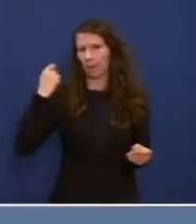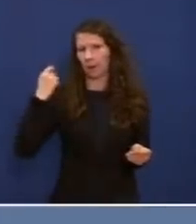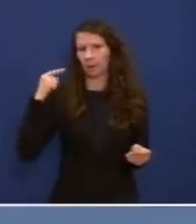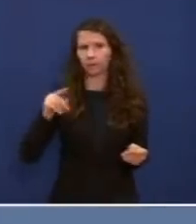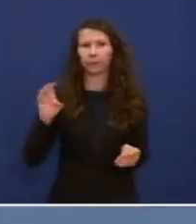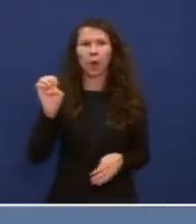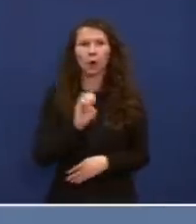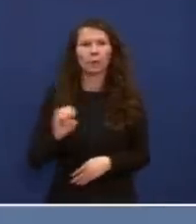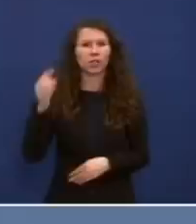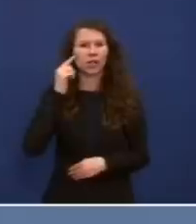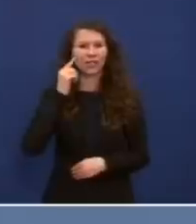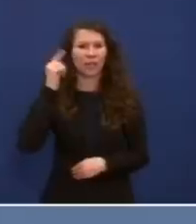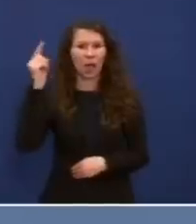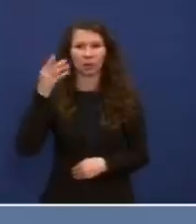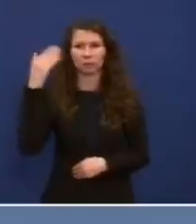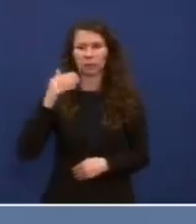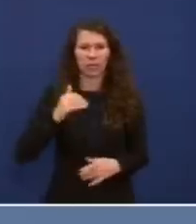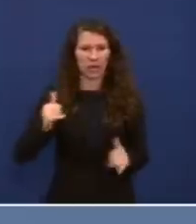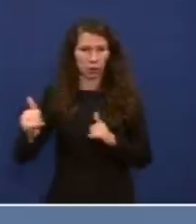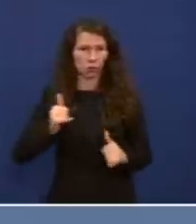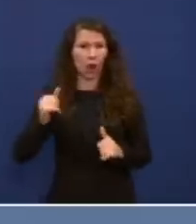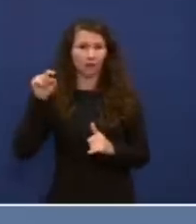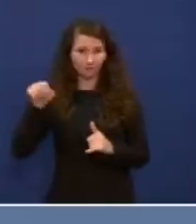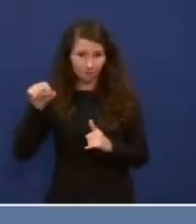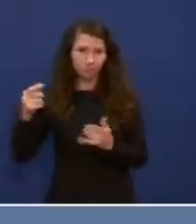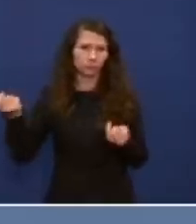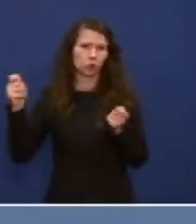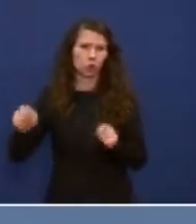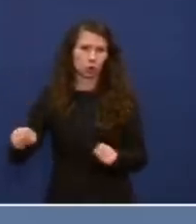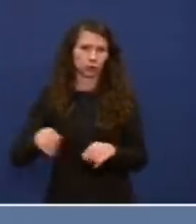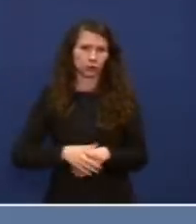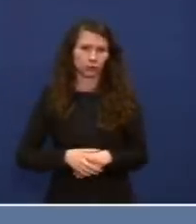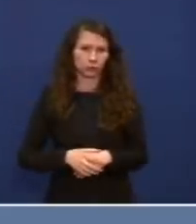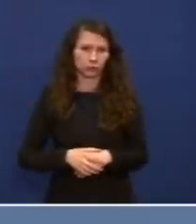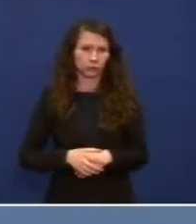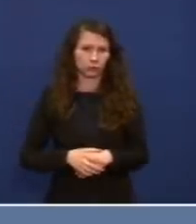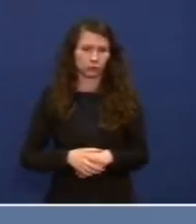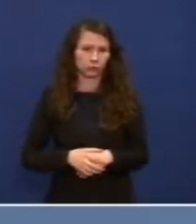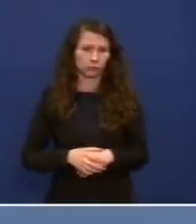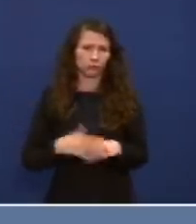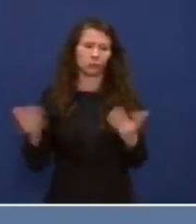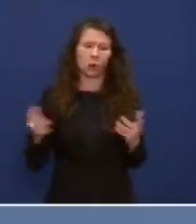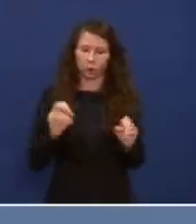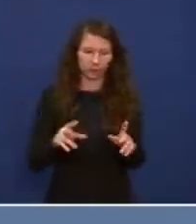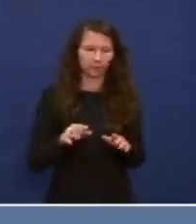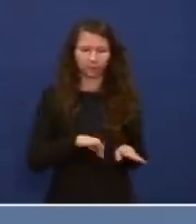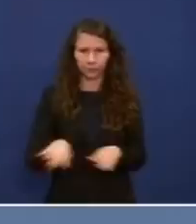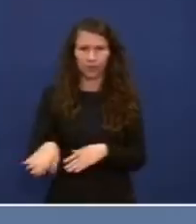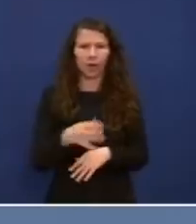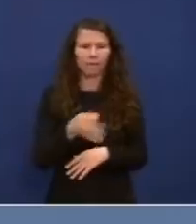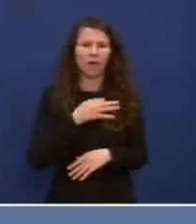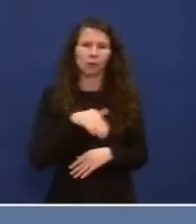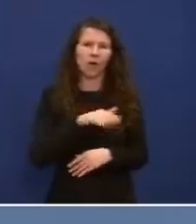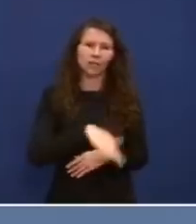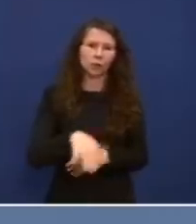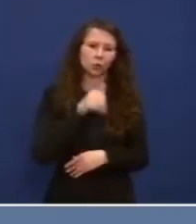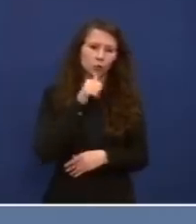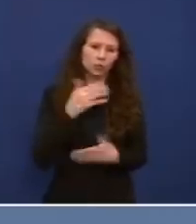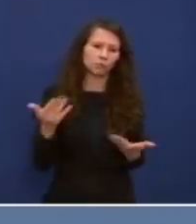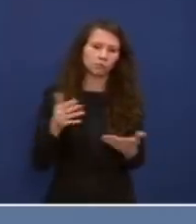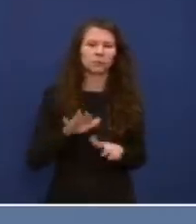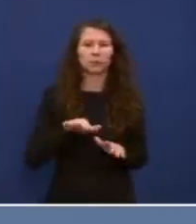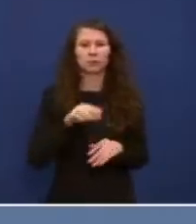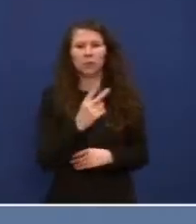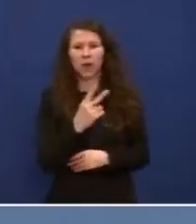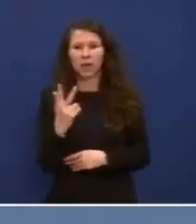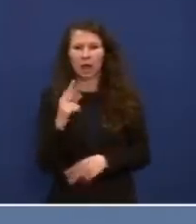einem europäischen Rat sogar im Januar beschlossen und war der Startpunkt. Aber was die Frage Kinder, Jugendliche angeht, gibt es ja wieder zwei verschiedene oder